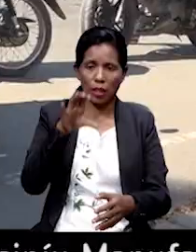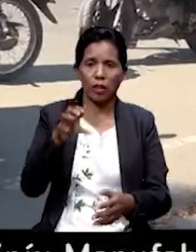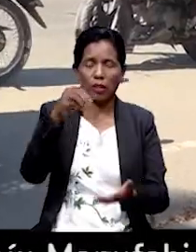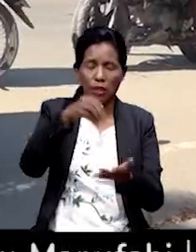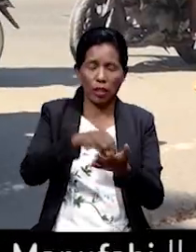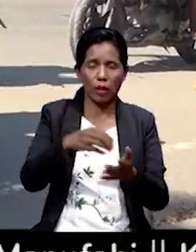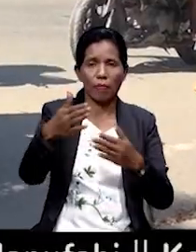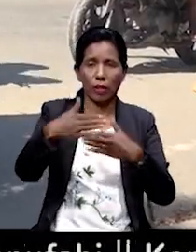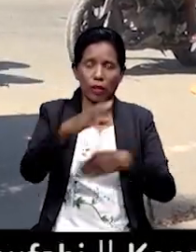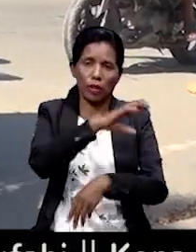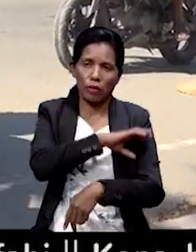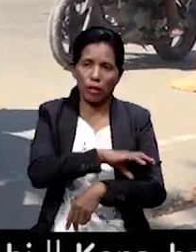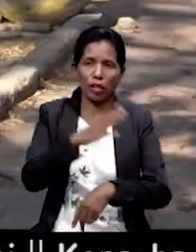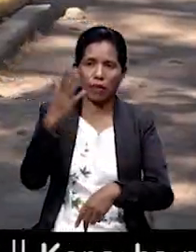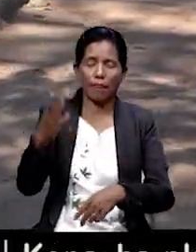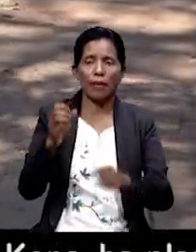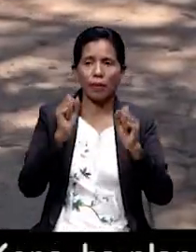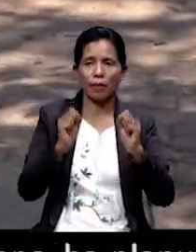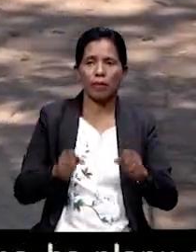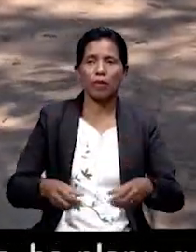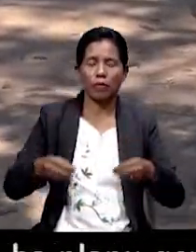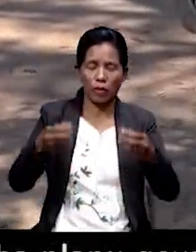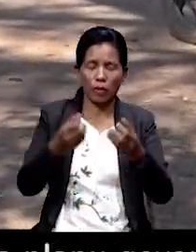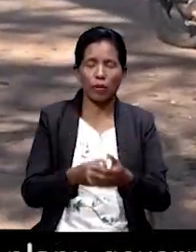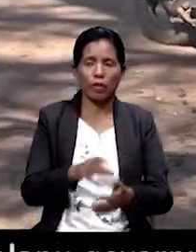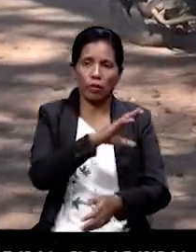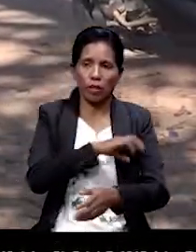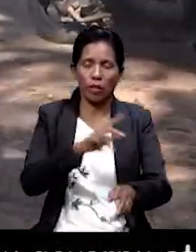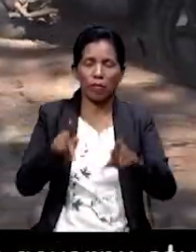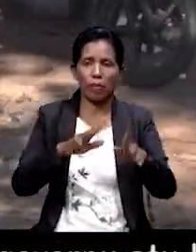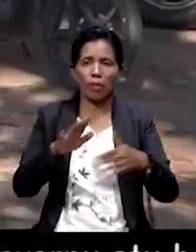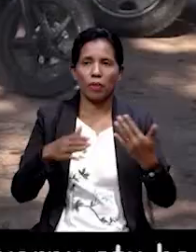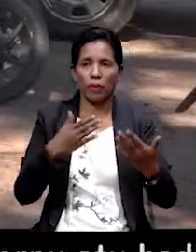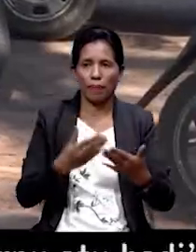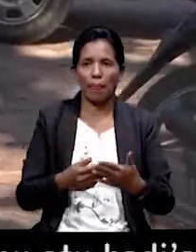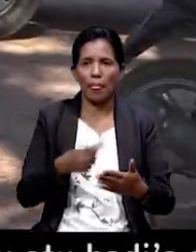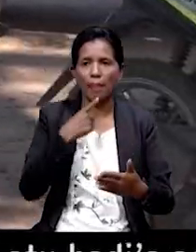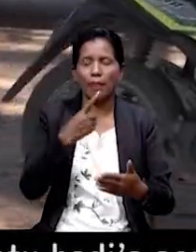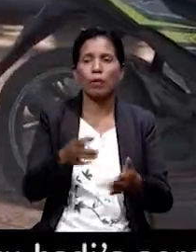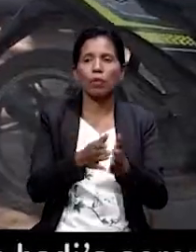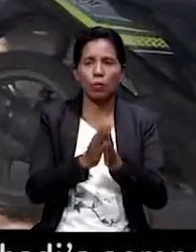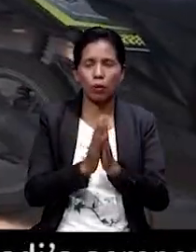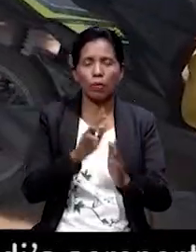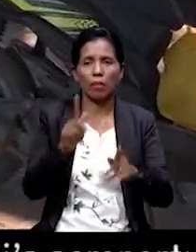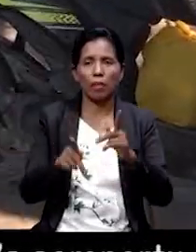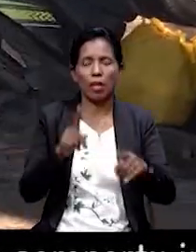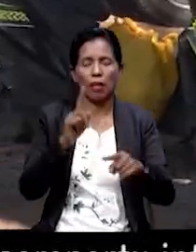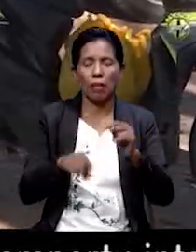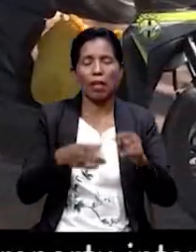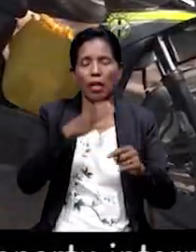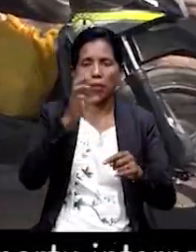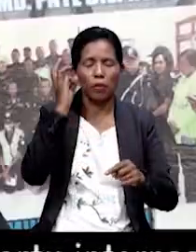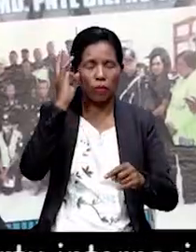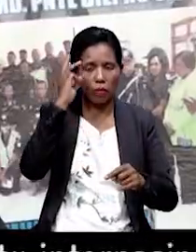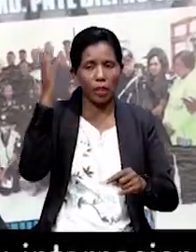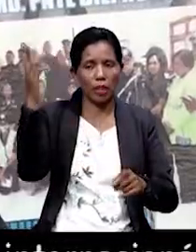no hetan apoi usi esquadra sira ho di bele garante seguransa ba komunidade. Komandante Nemos husu ba komunidade atu labele hemu tua iha semiterio